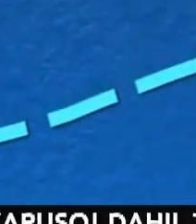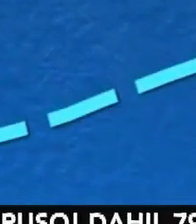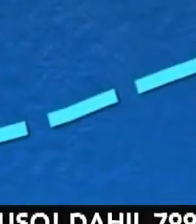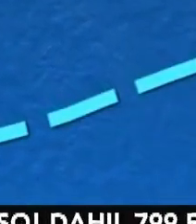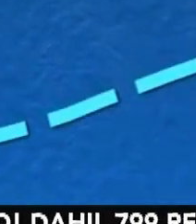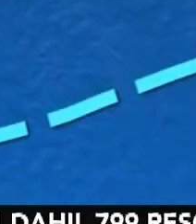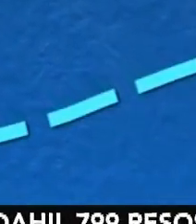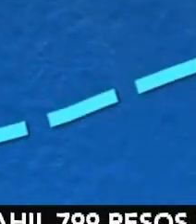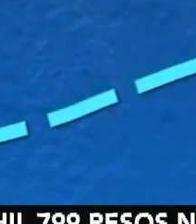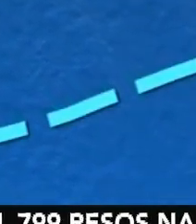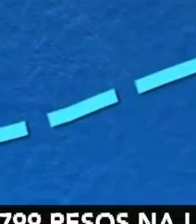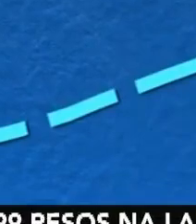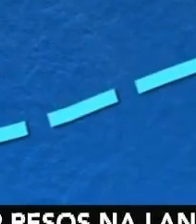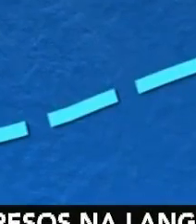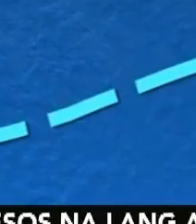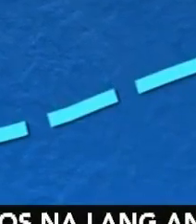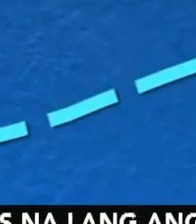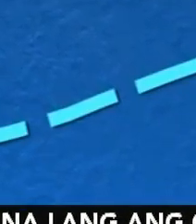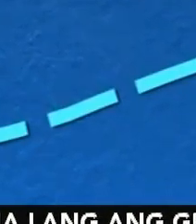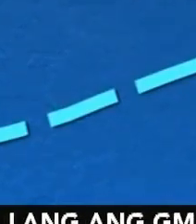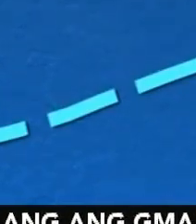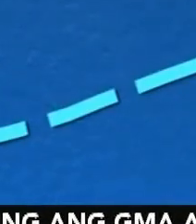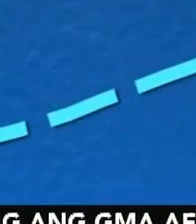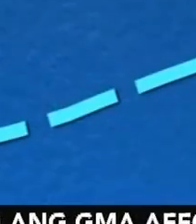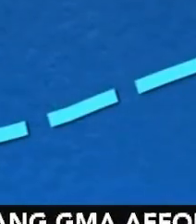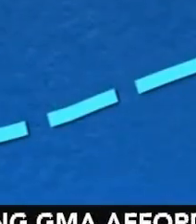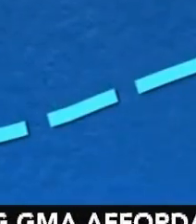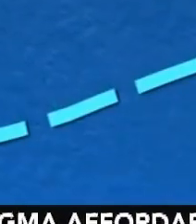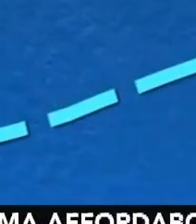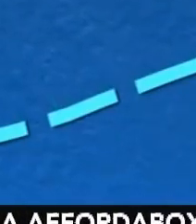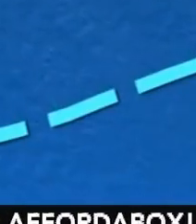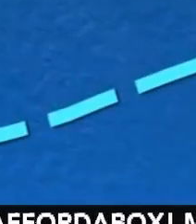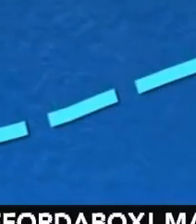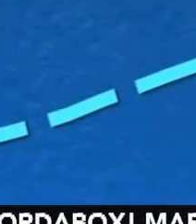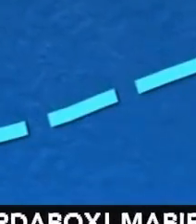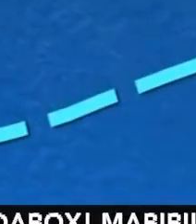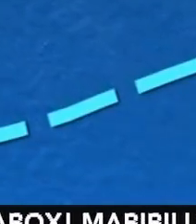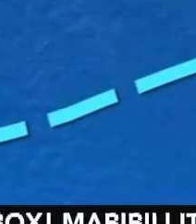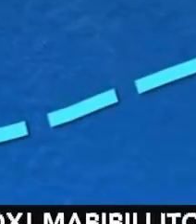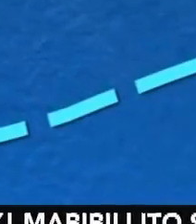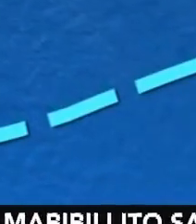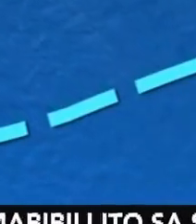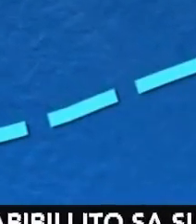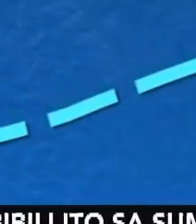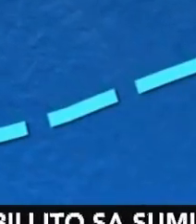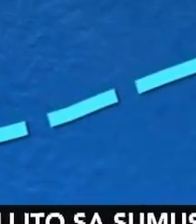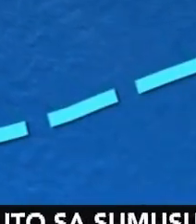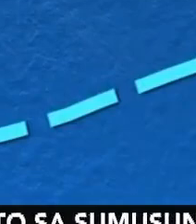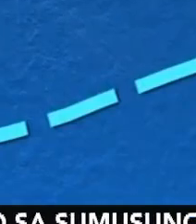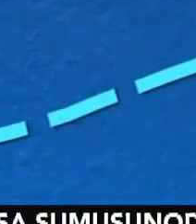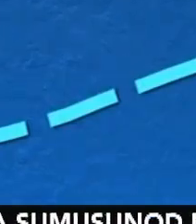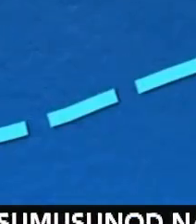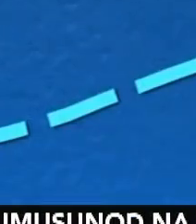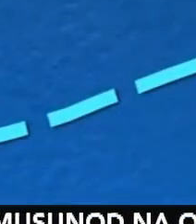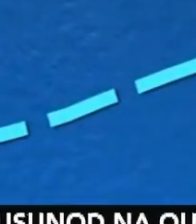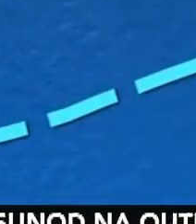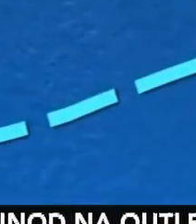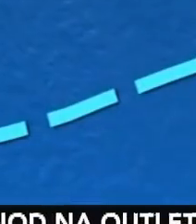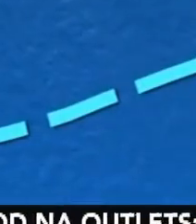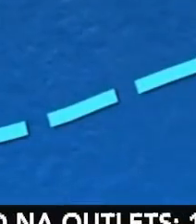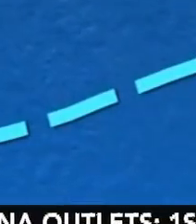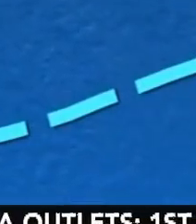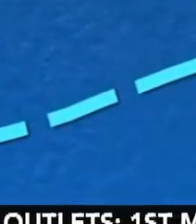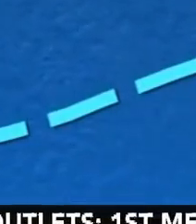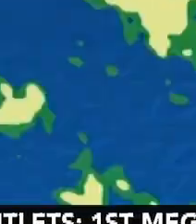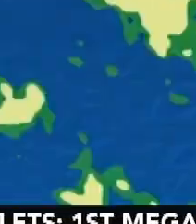Intertropical Convergence Zone o ITCZ ang nakaapekto sa Mindanao habang thunderstorms naman sa iba pang bahagi ng bansa. Basa sa rainfall